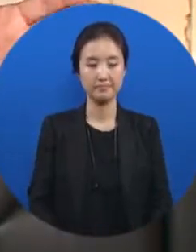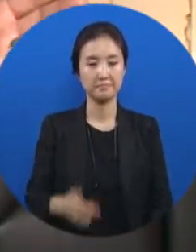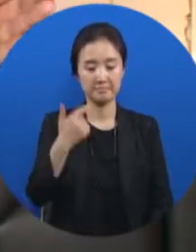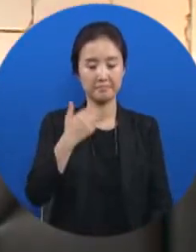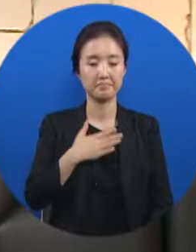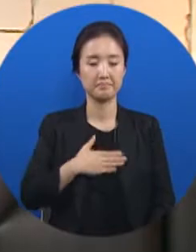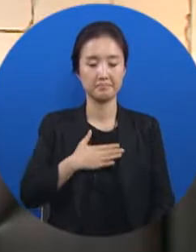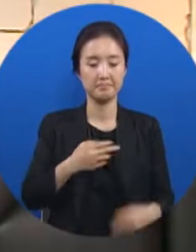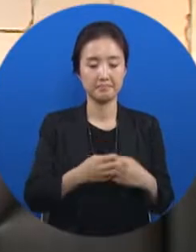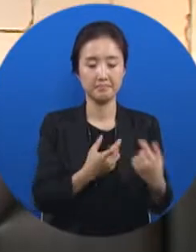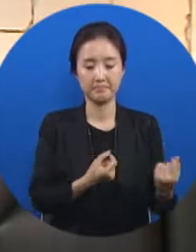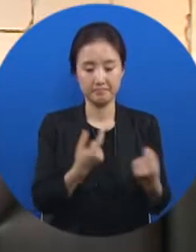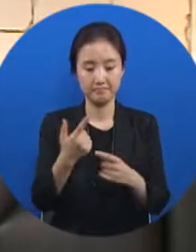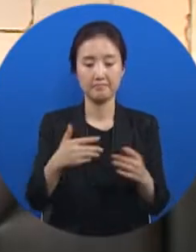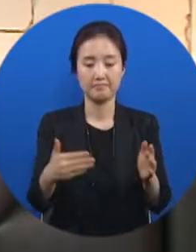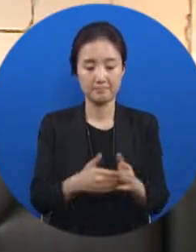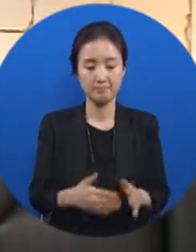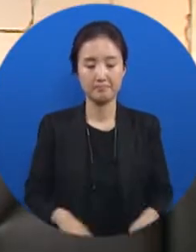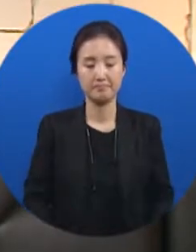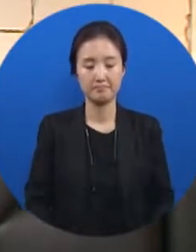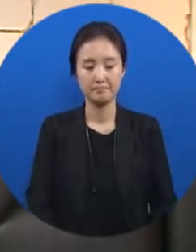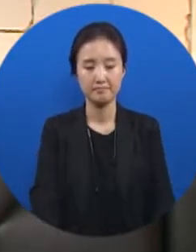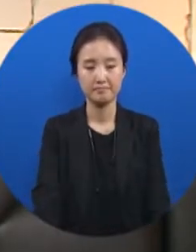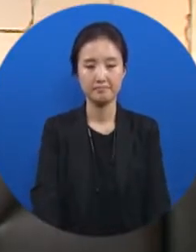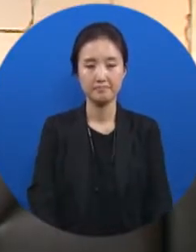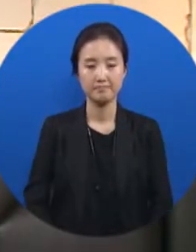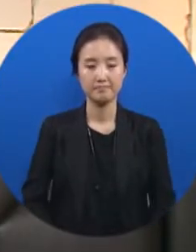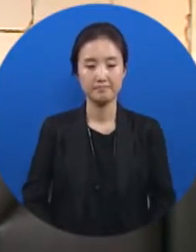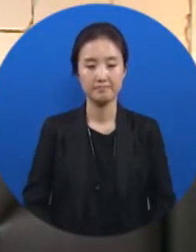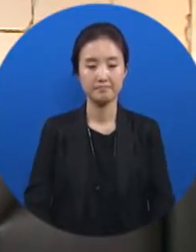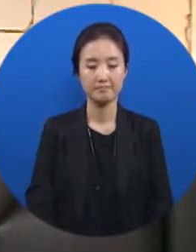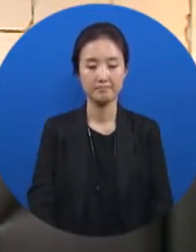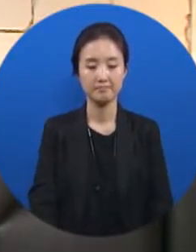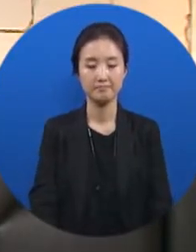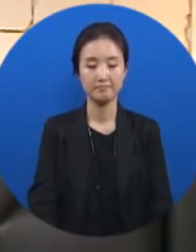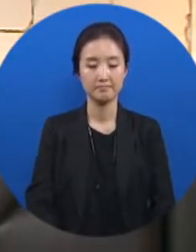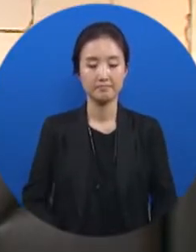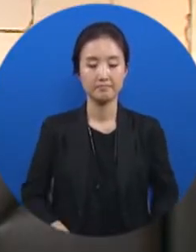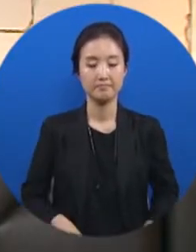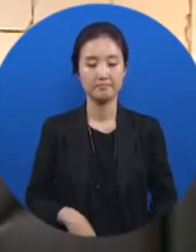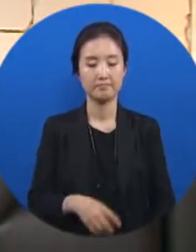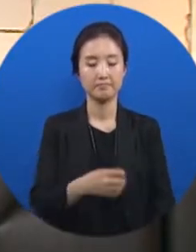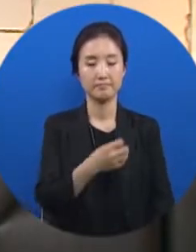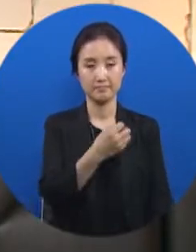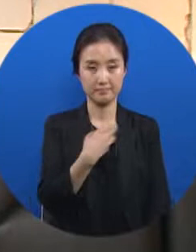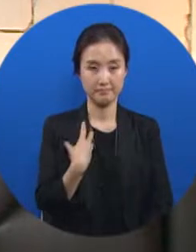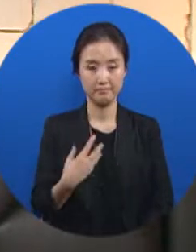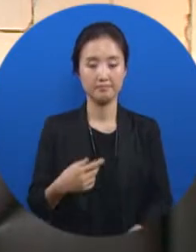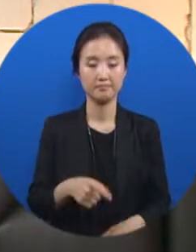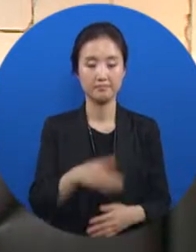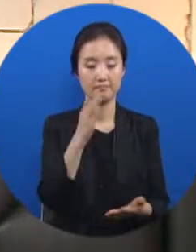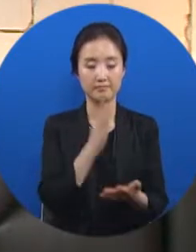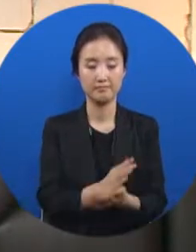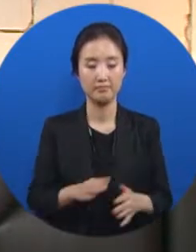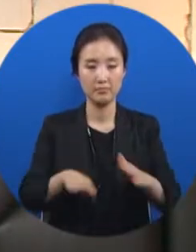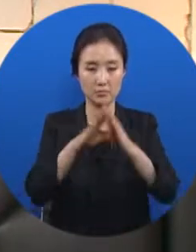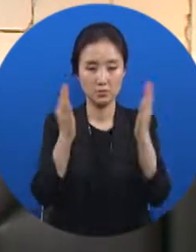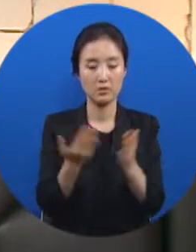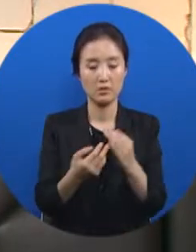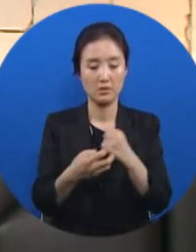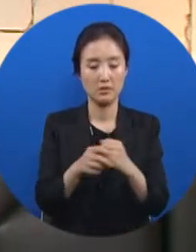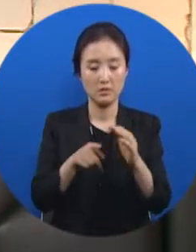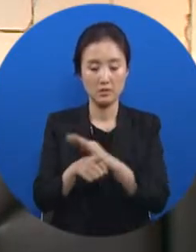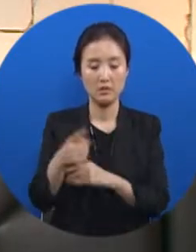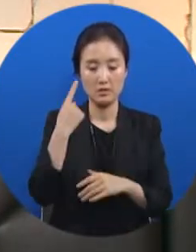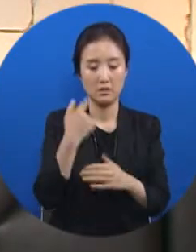가셨어요. 갔는데 형님 이렇게 딱 하고 나오더니 저한테 이제 종합병원을 소개해 주시면서, 아버지는